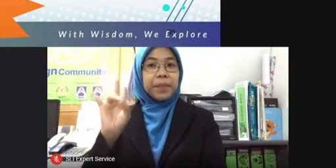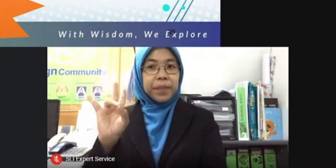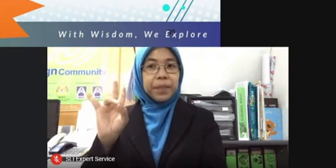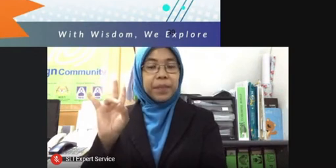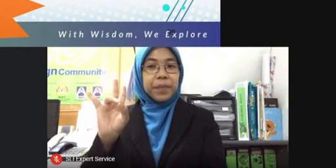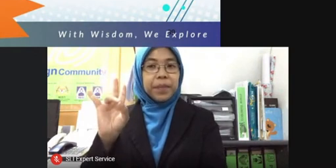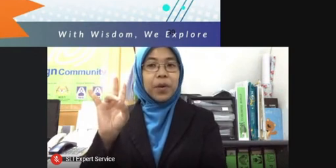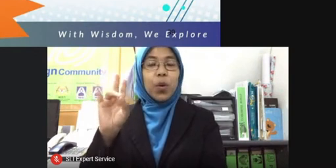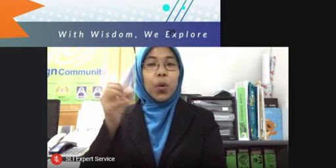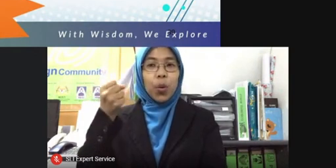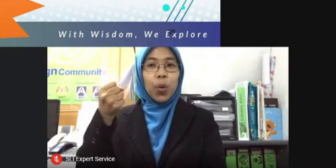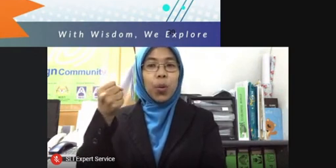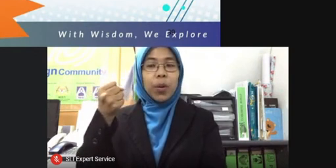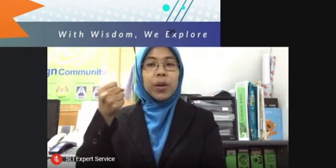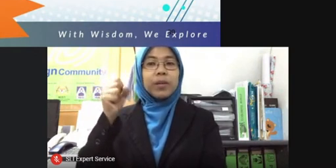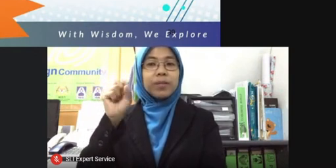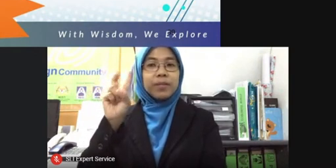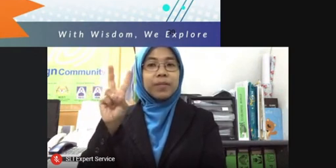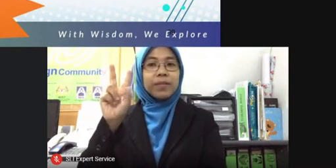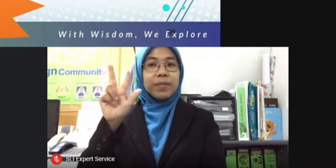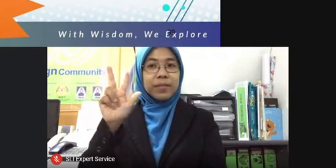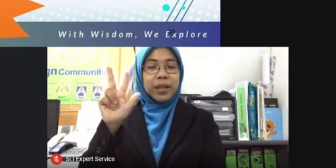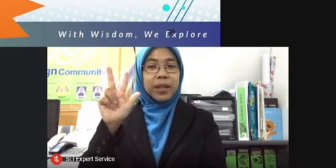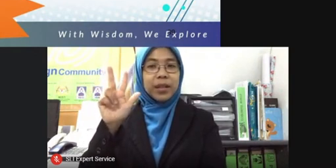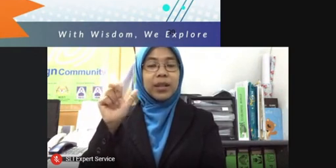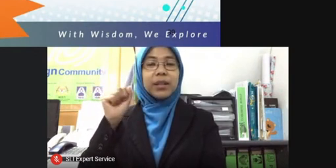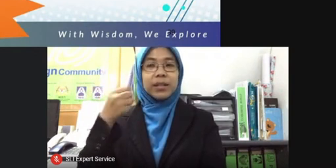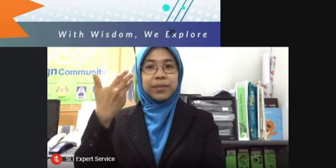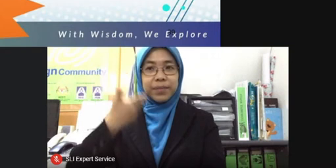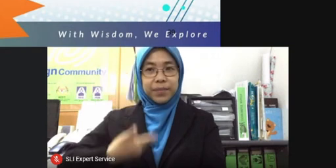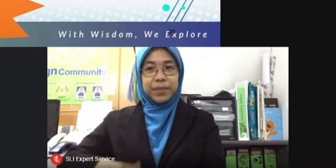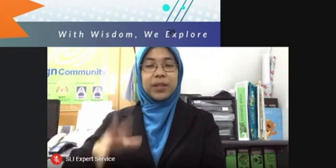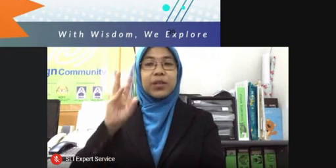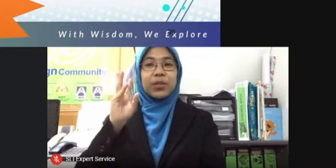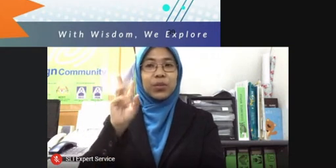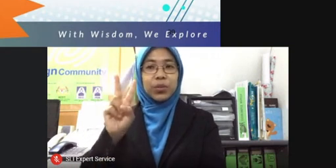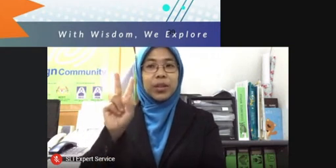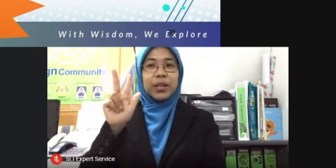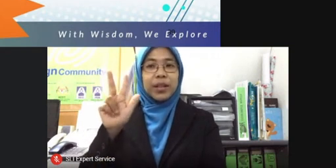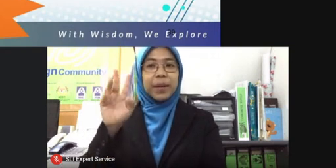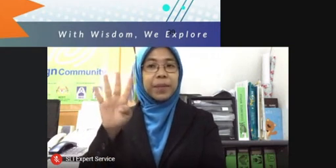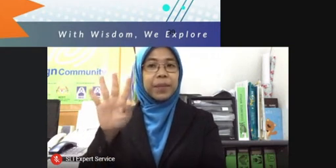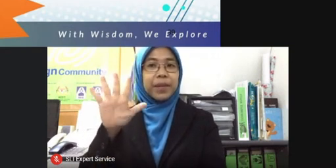1, 2, 3, 4, 5, 6, 7. Hold. 2, 3 exhale.